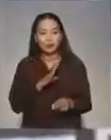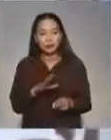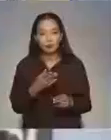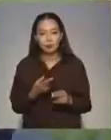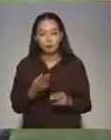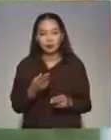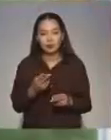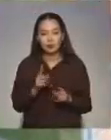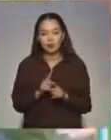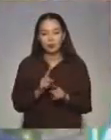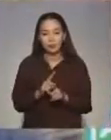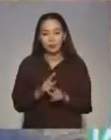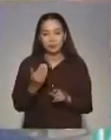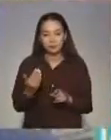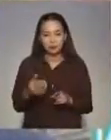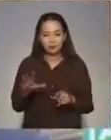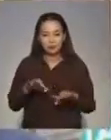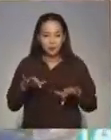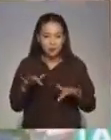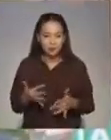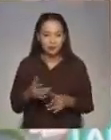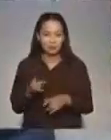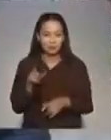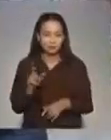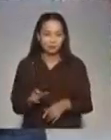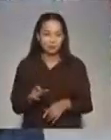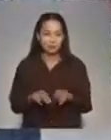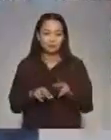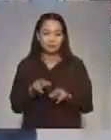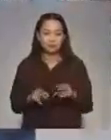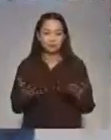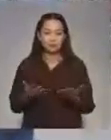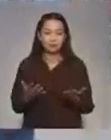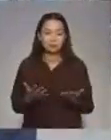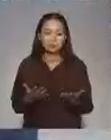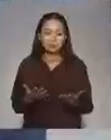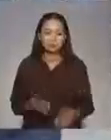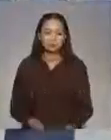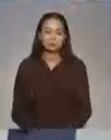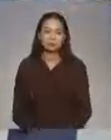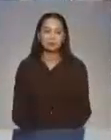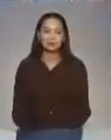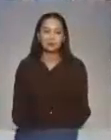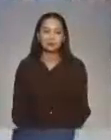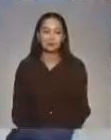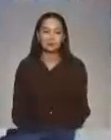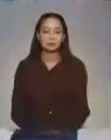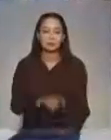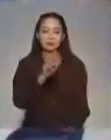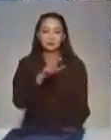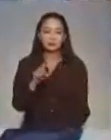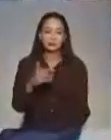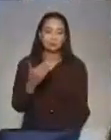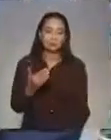тастанды баланың күйін кешкен Фархаттың алған әсері қандай. Қиын оған жоқ, шамалы кезде адамдар